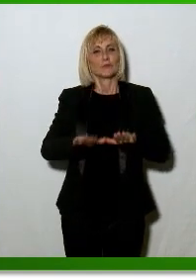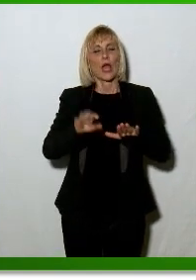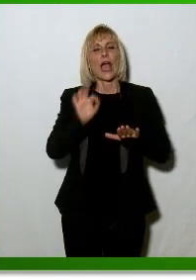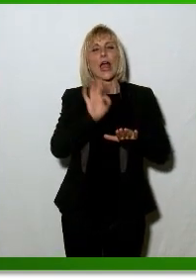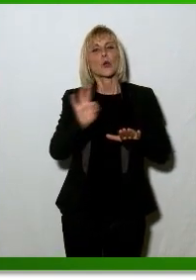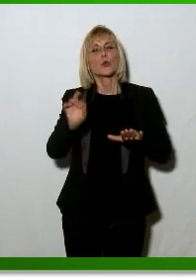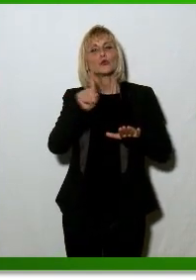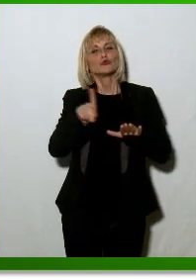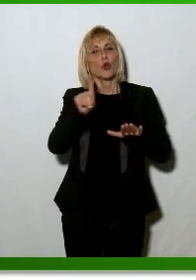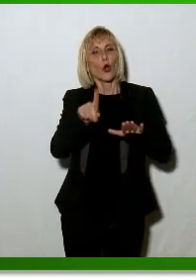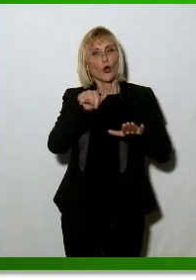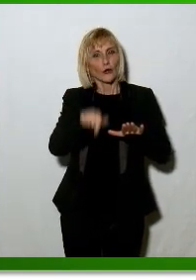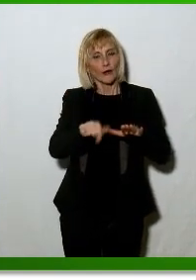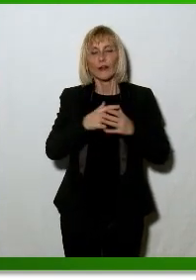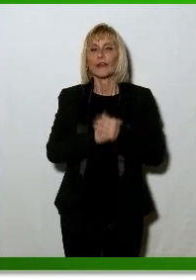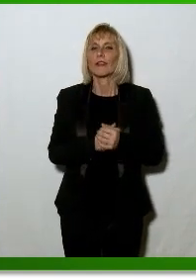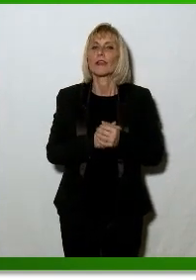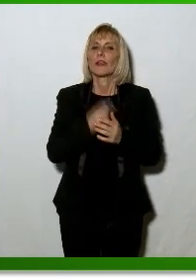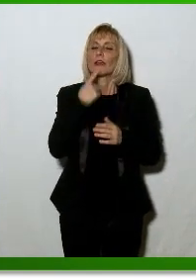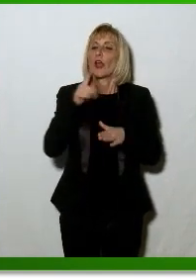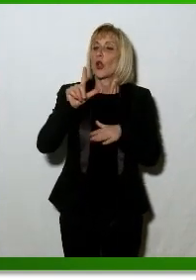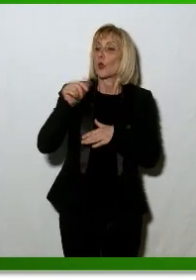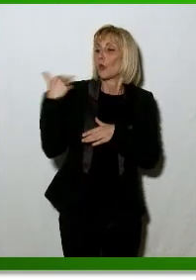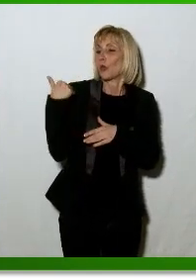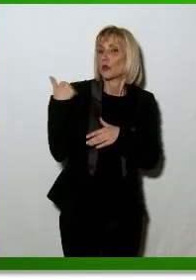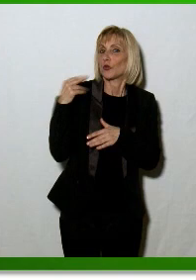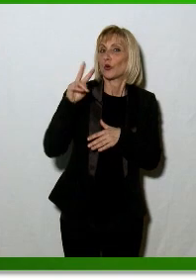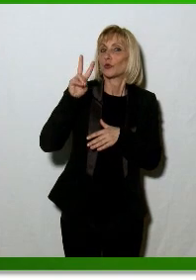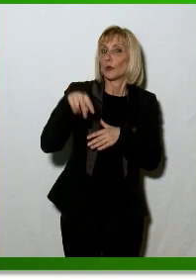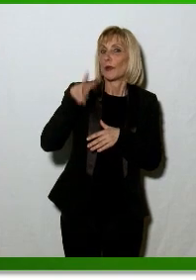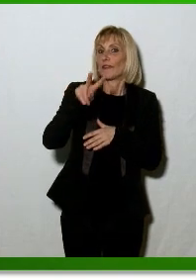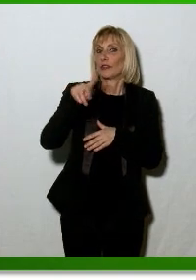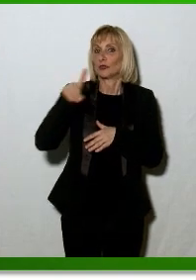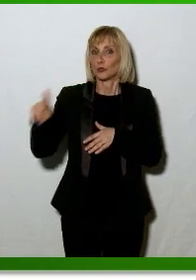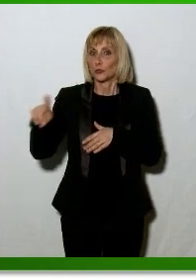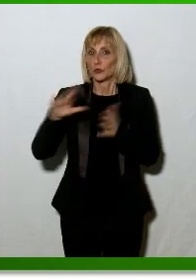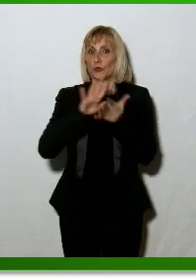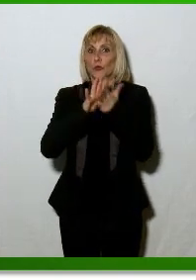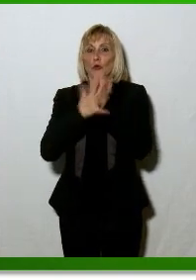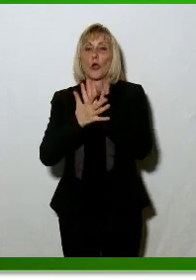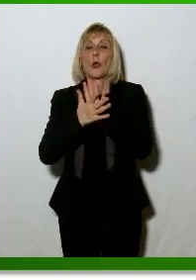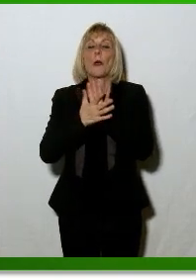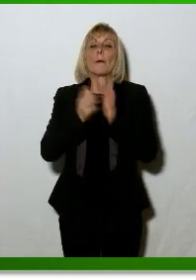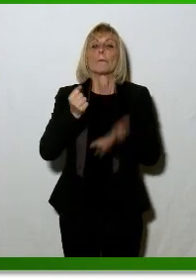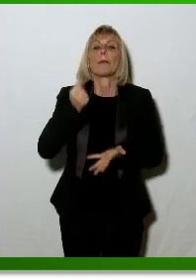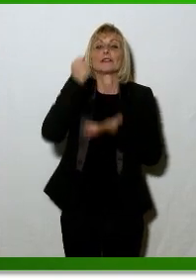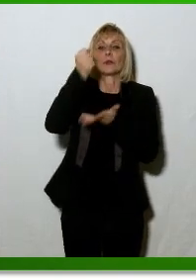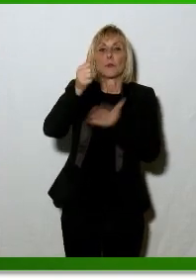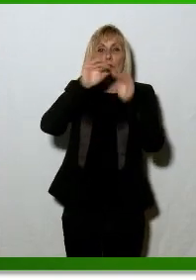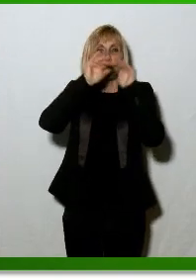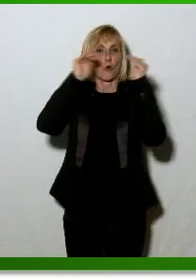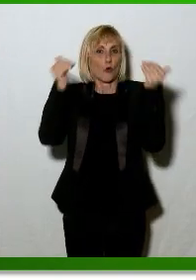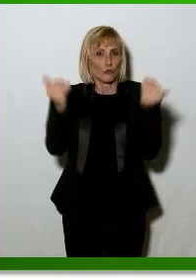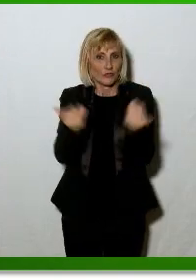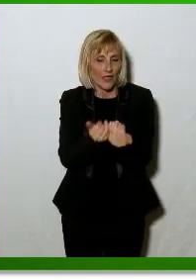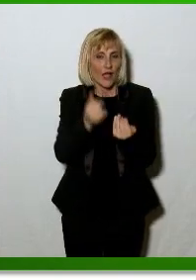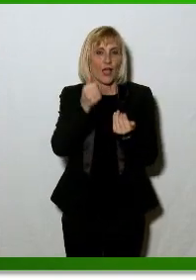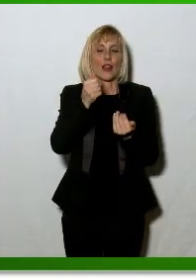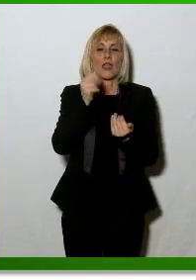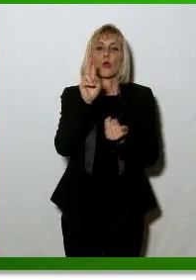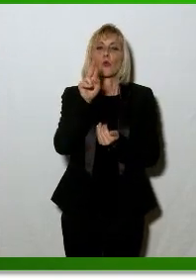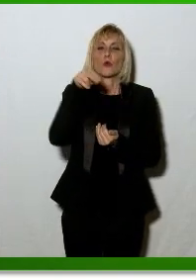hanno permesso di diventare nel luglio del 2021 patrimonio mondiale dell'umanità di UNESCO in questi